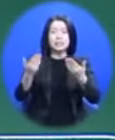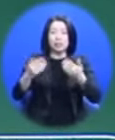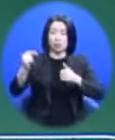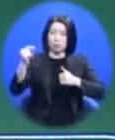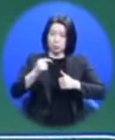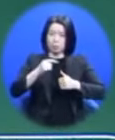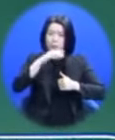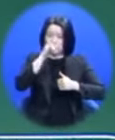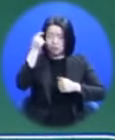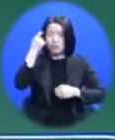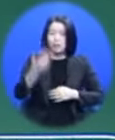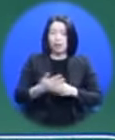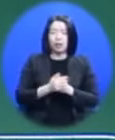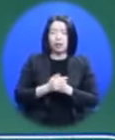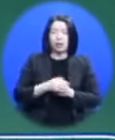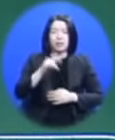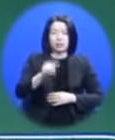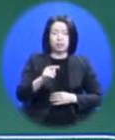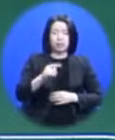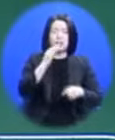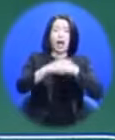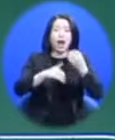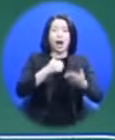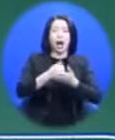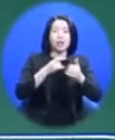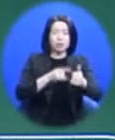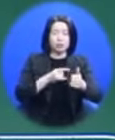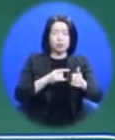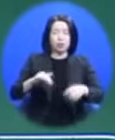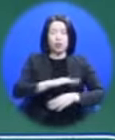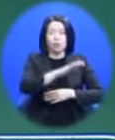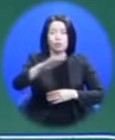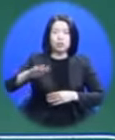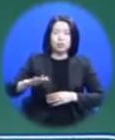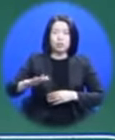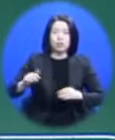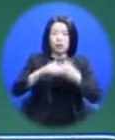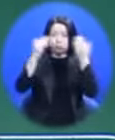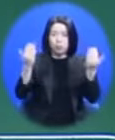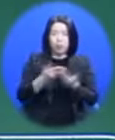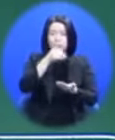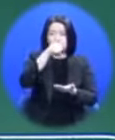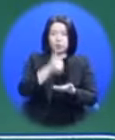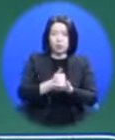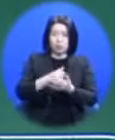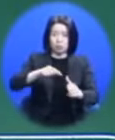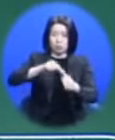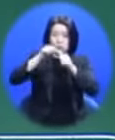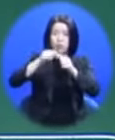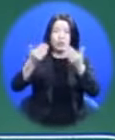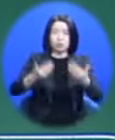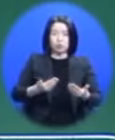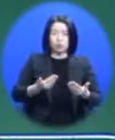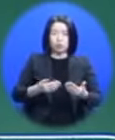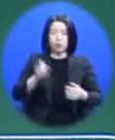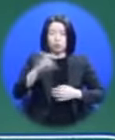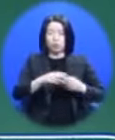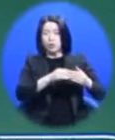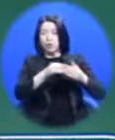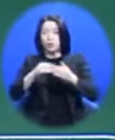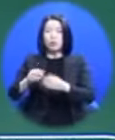요구하실까? 그것은요 하나님께서 우리를 모든 죄에서 구원하시고 그리고